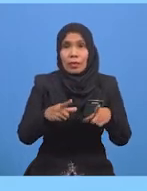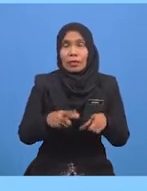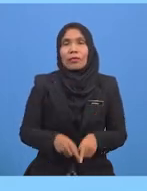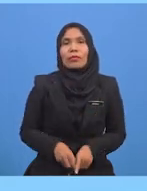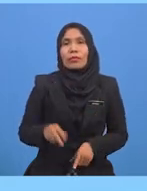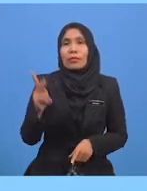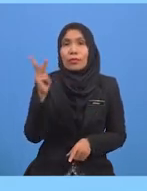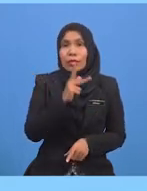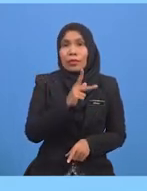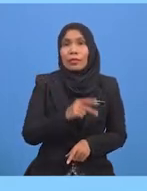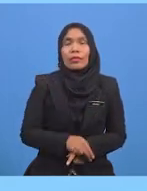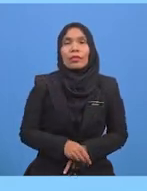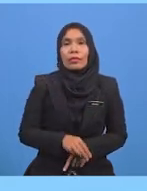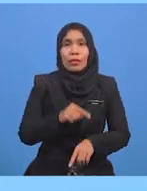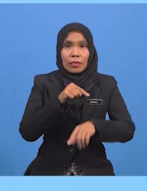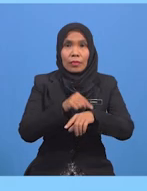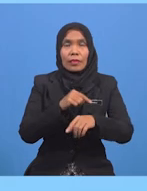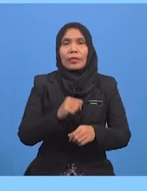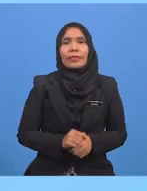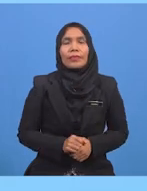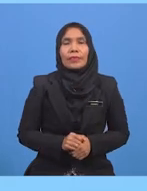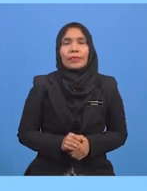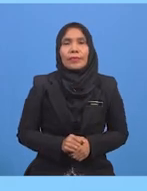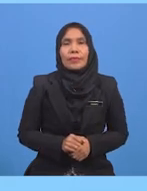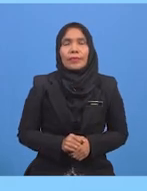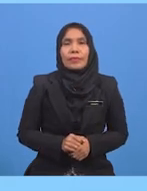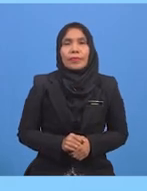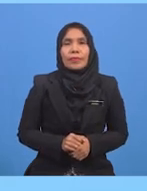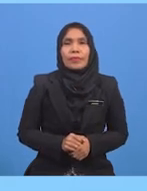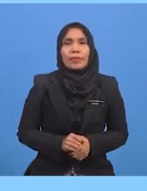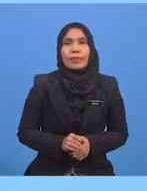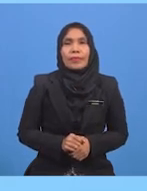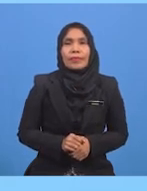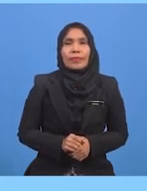larian dari tempat permulaan ialah